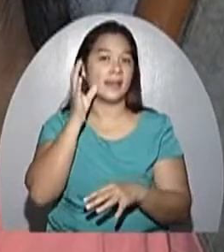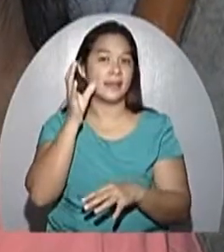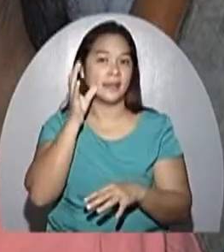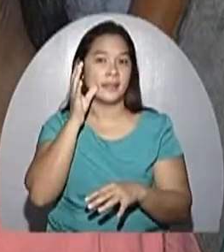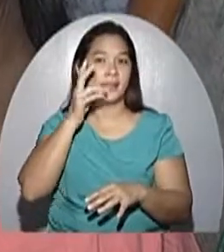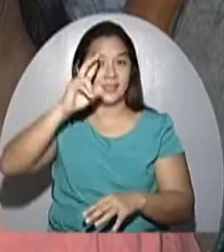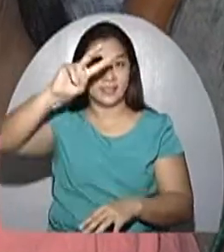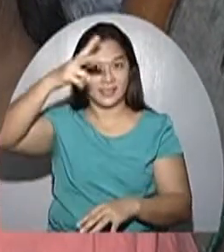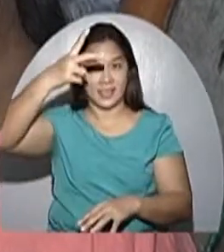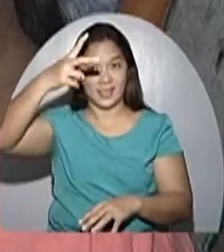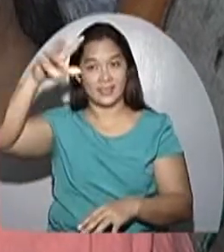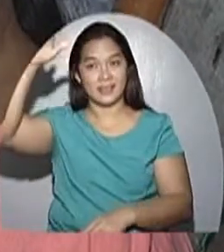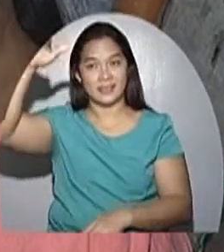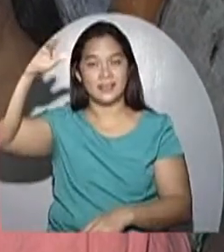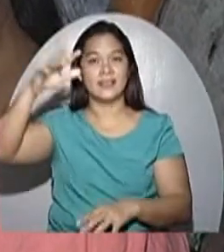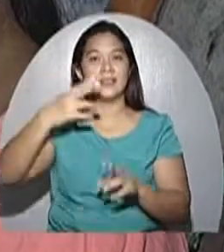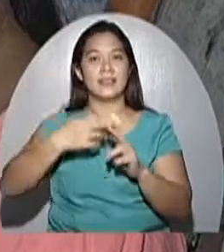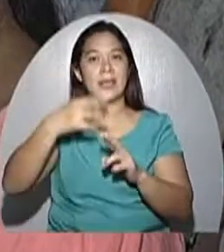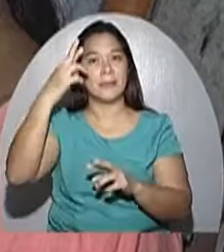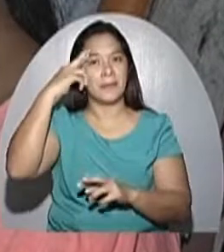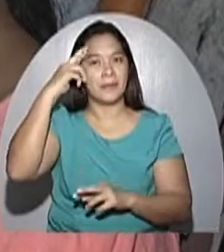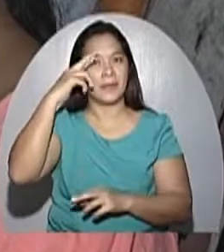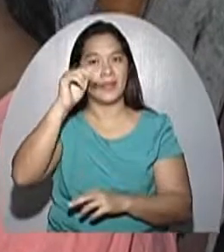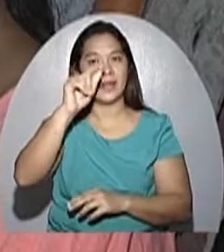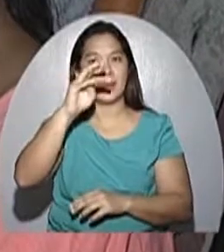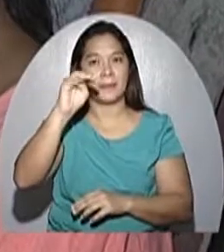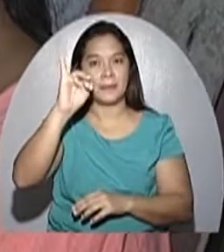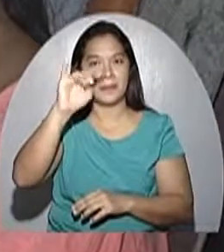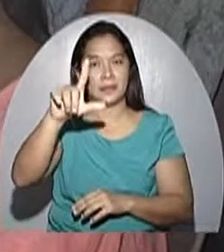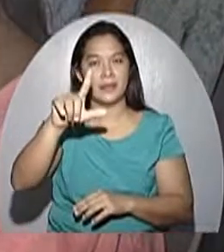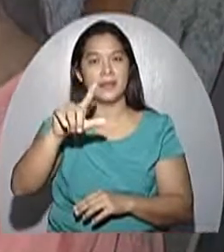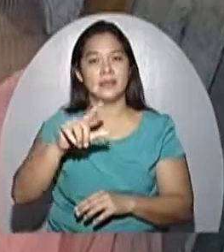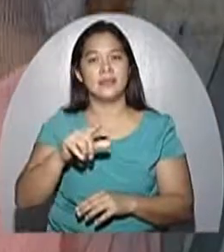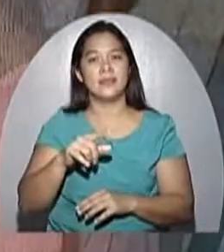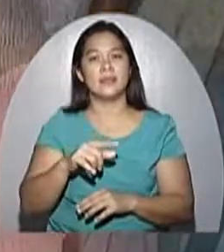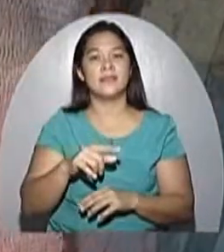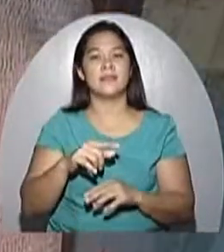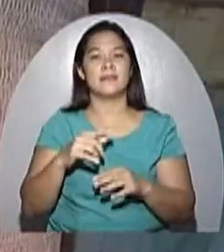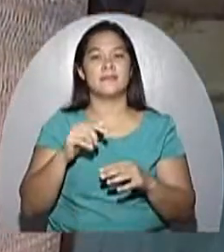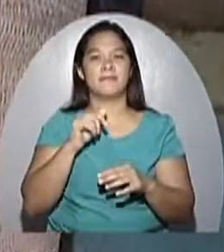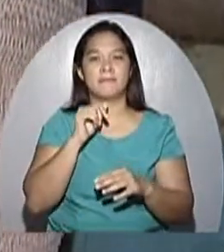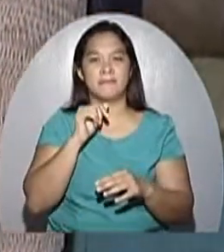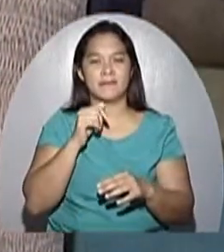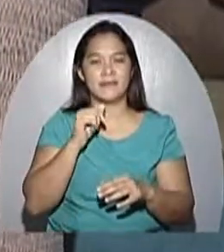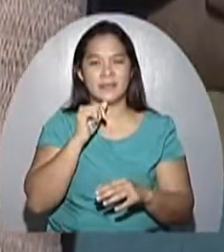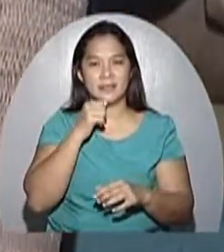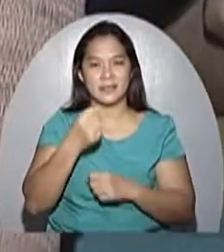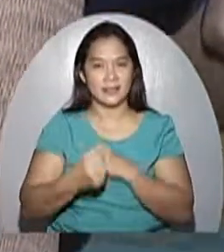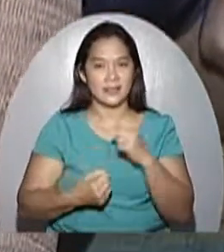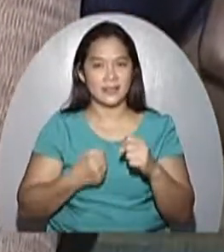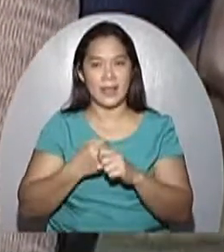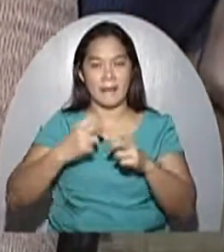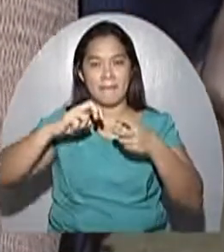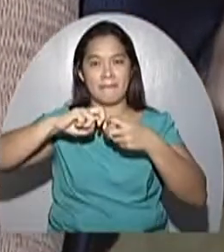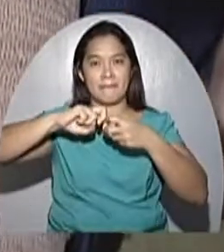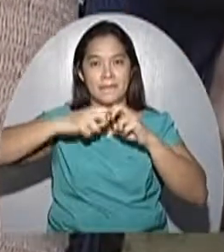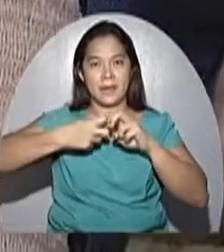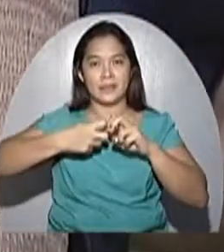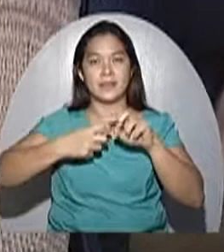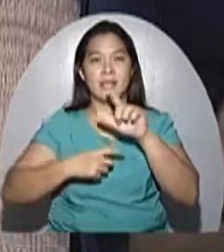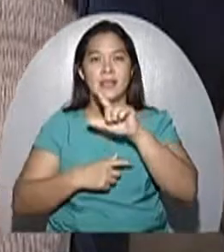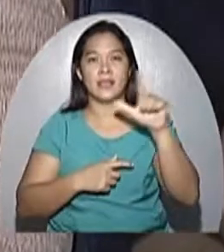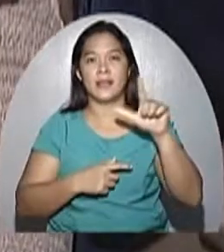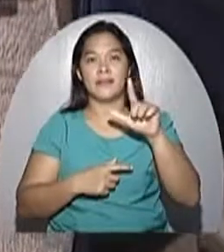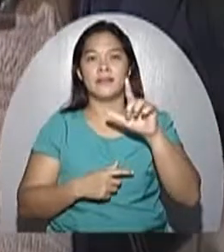Cecilia sa kanyang pangalawang anak na si Ramel Calisaan. Iniinda ngayon ni Ramel ang kanyang fracture